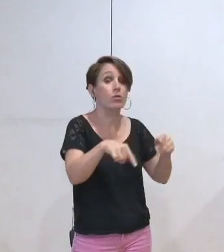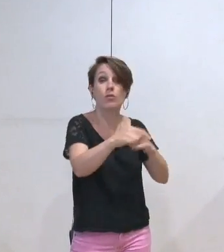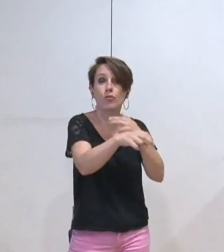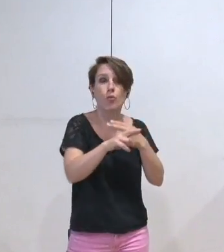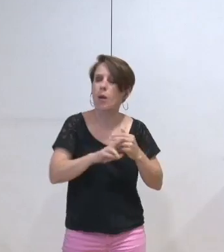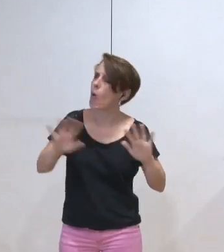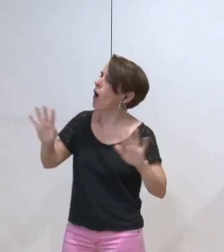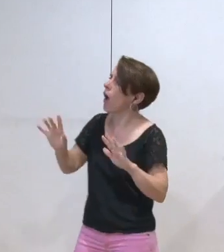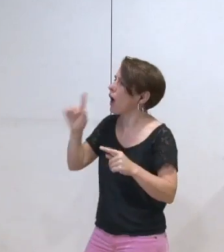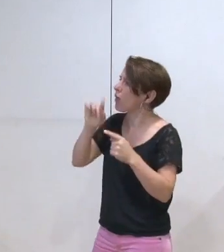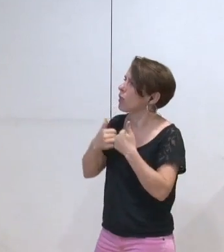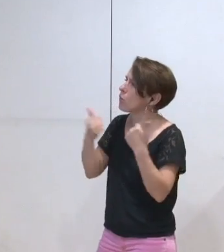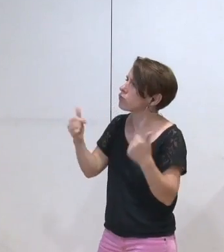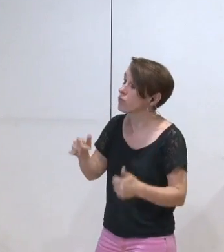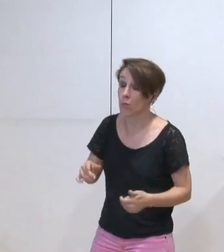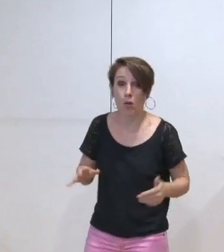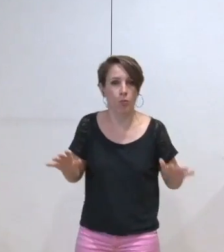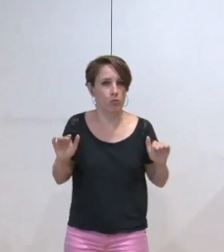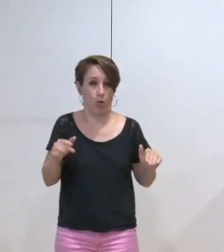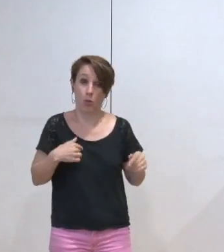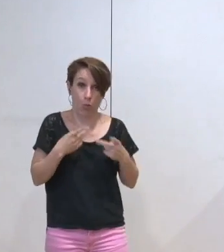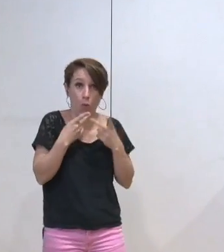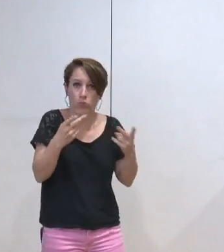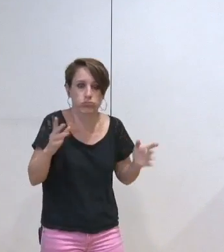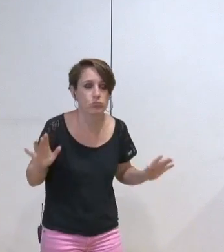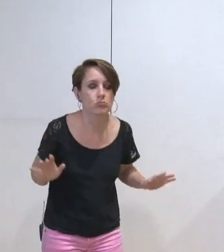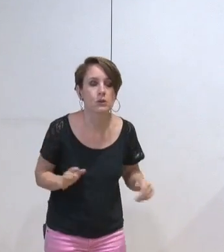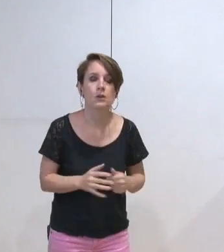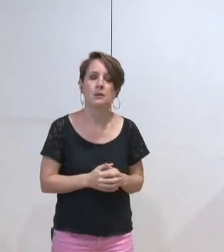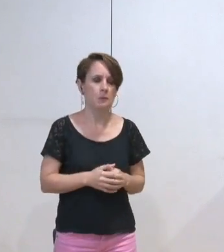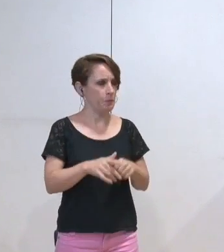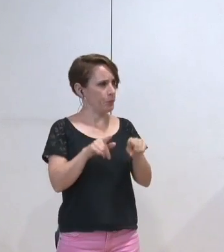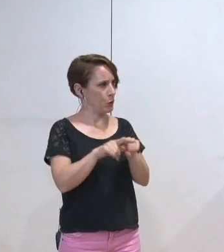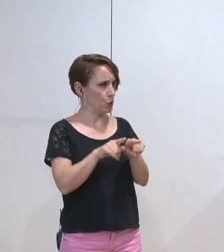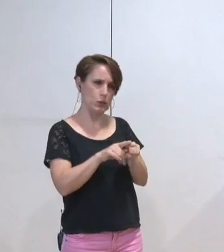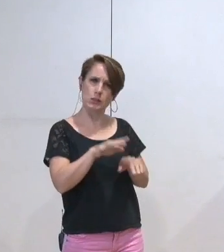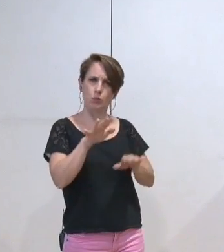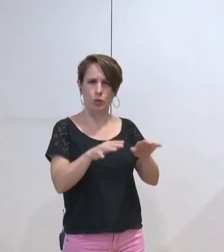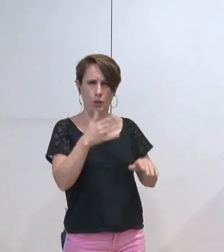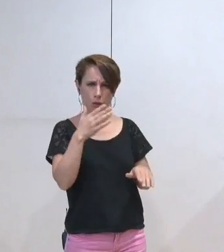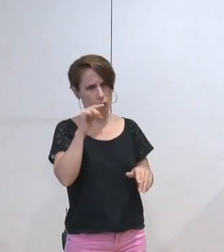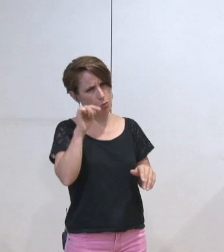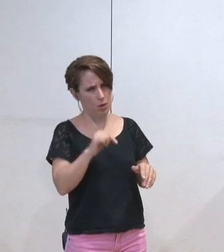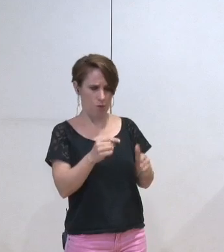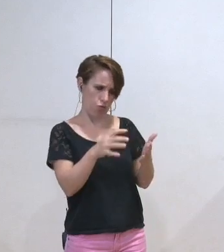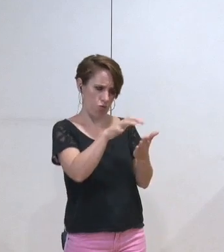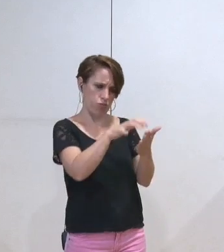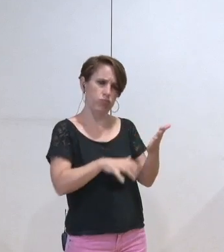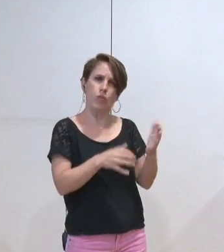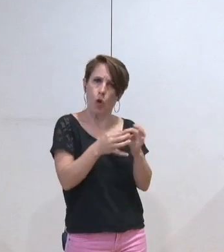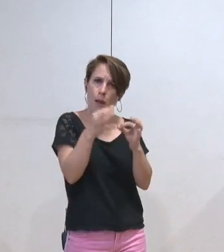dis quand même même et puis il aurait été peut-être aussi utile à un moment donné de faire référence à un bilan de faire un bilan de